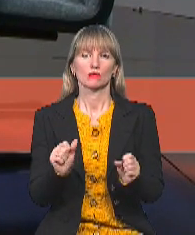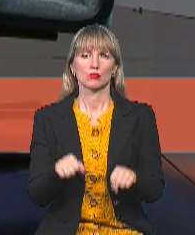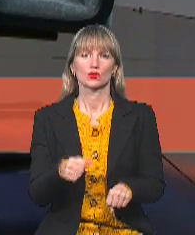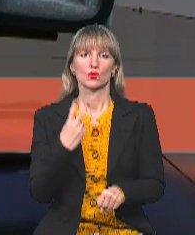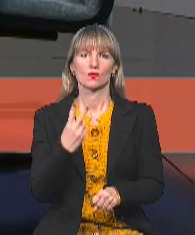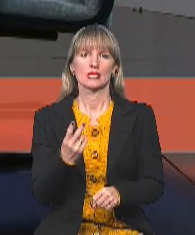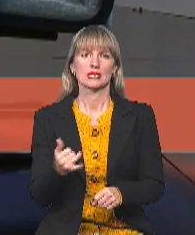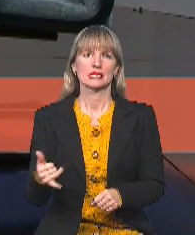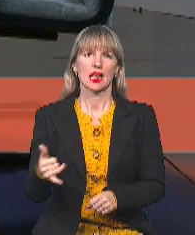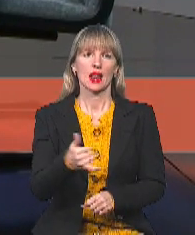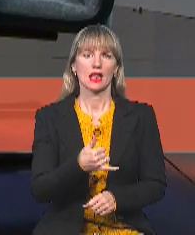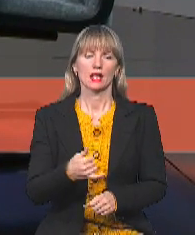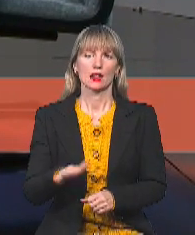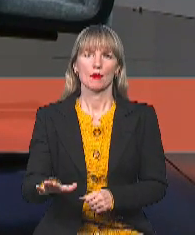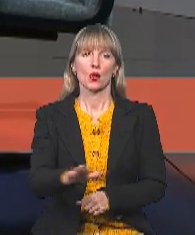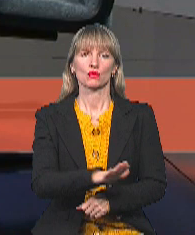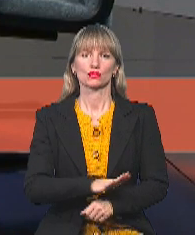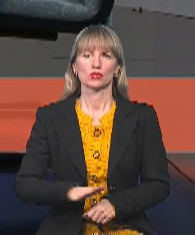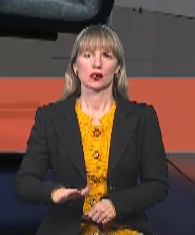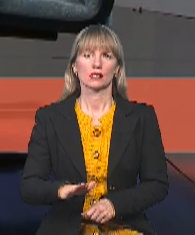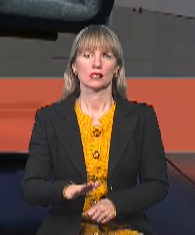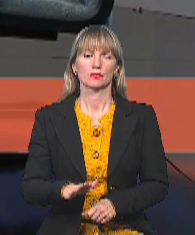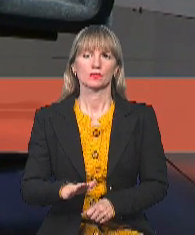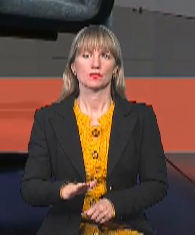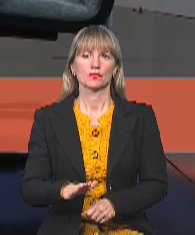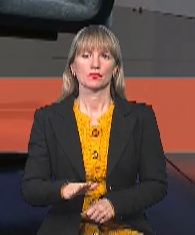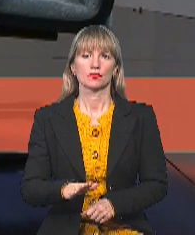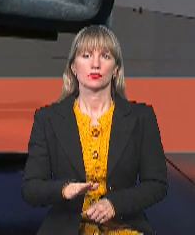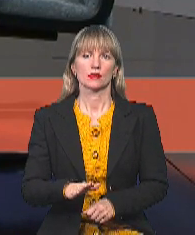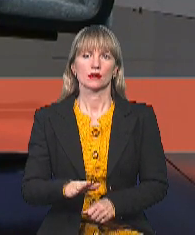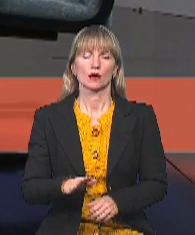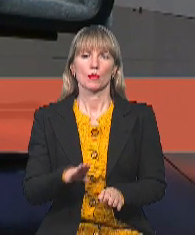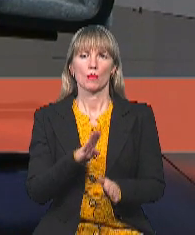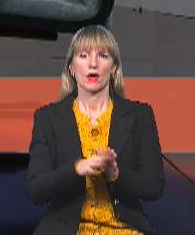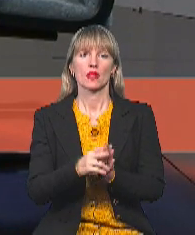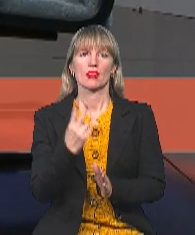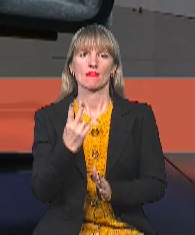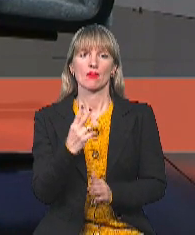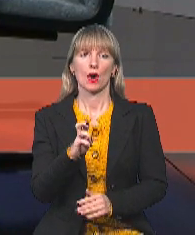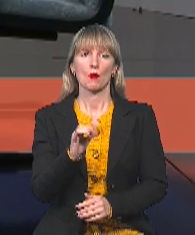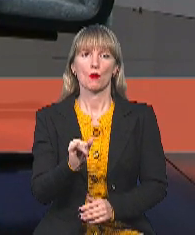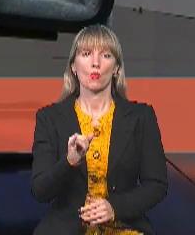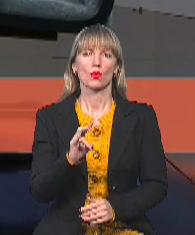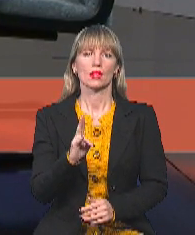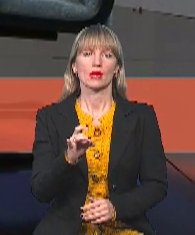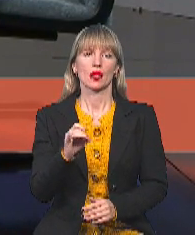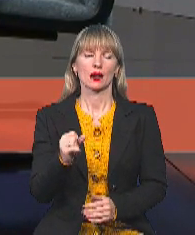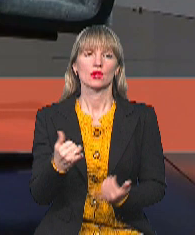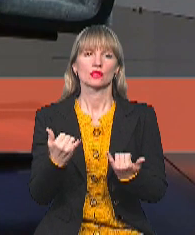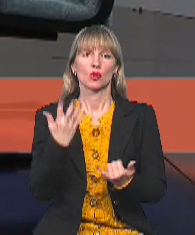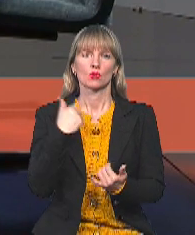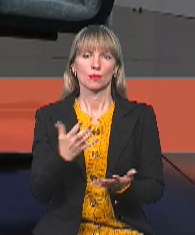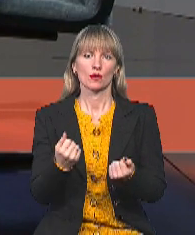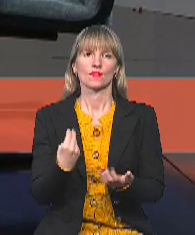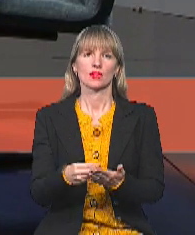увидеть, залита площадка под, вот это сейчас ее показывают, это залита площадка под два бункера. То есть сейчас, когда